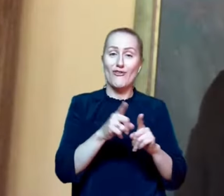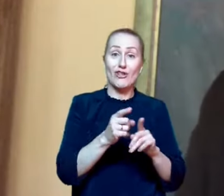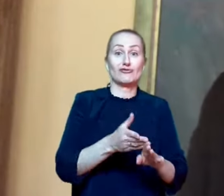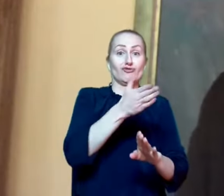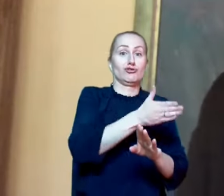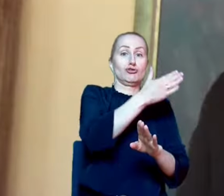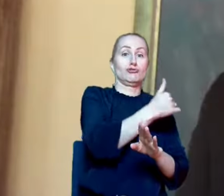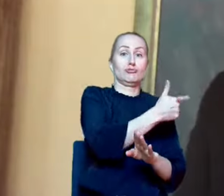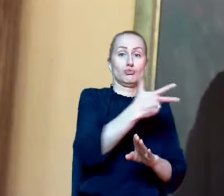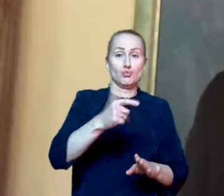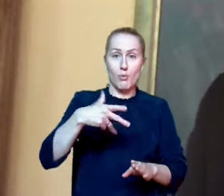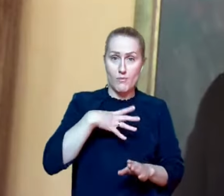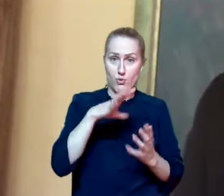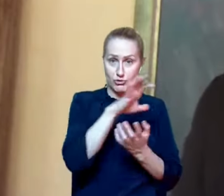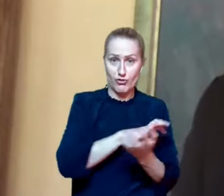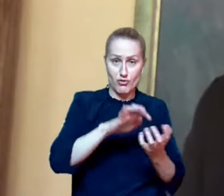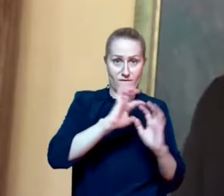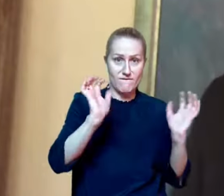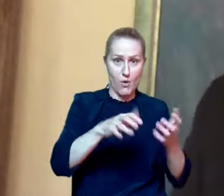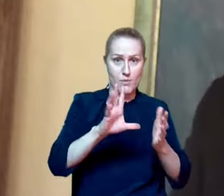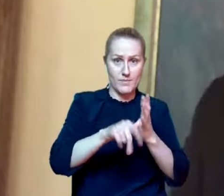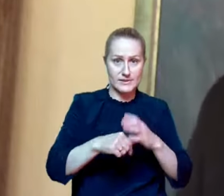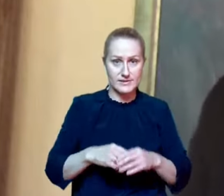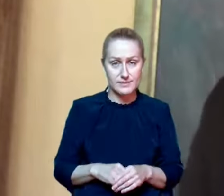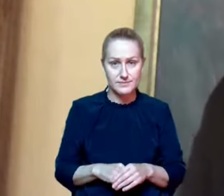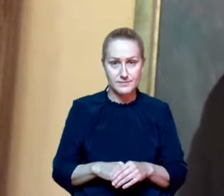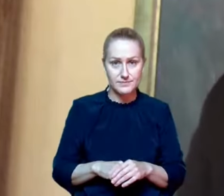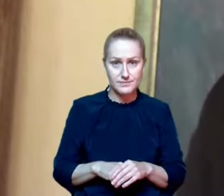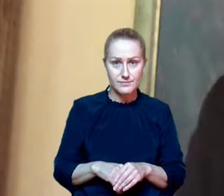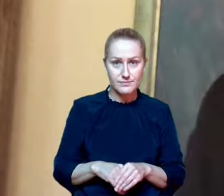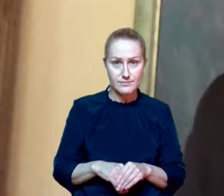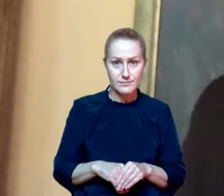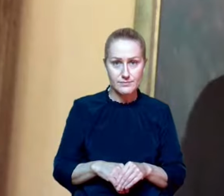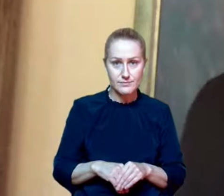wcześniejsze edycje Światowego Forum Miejskiego.